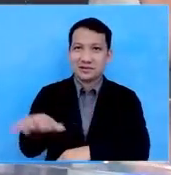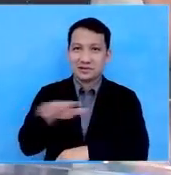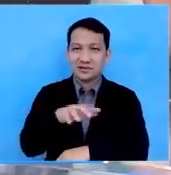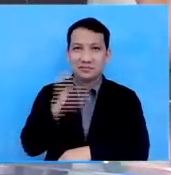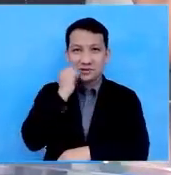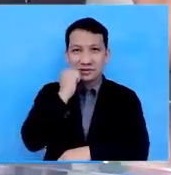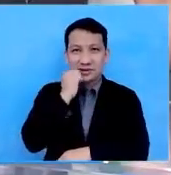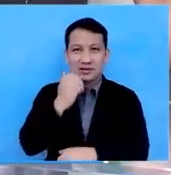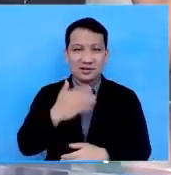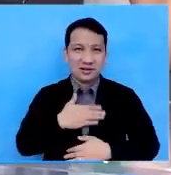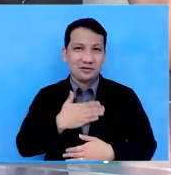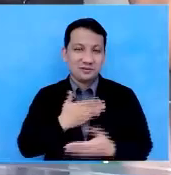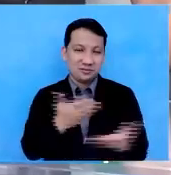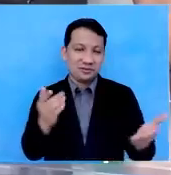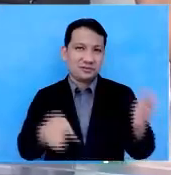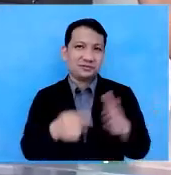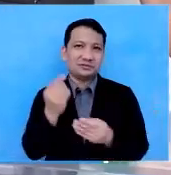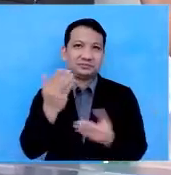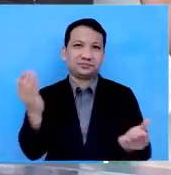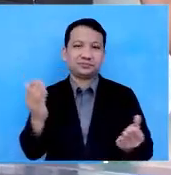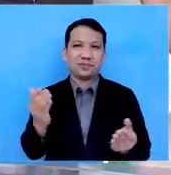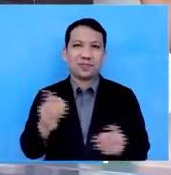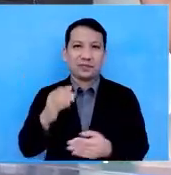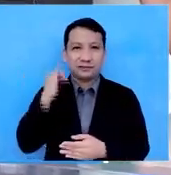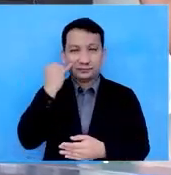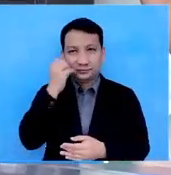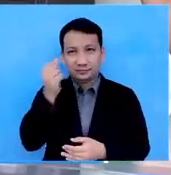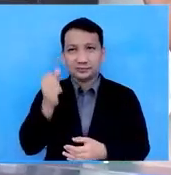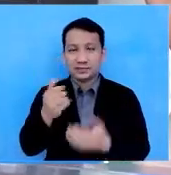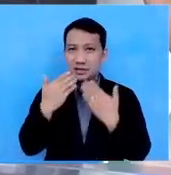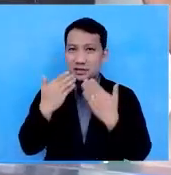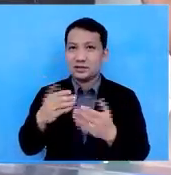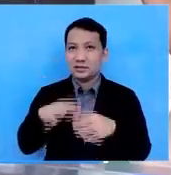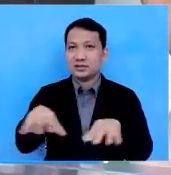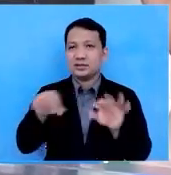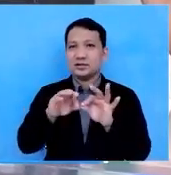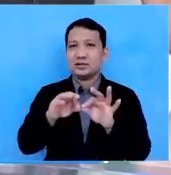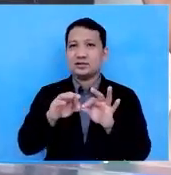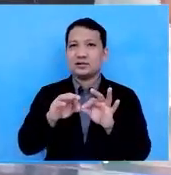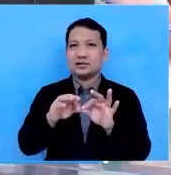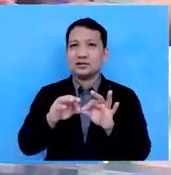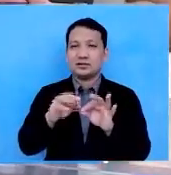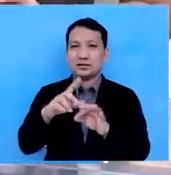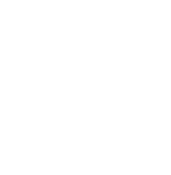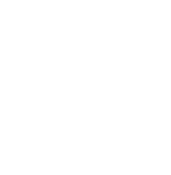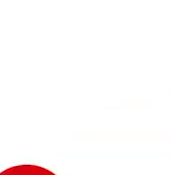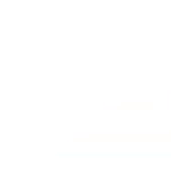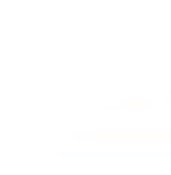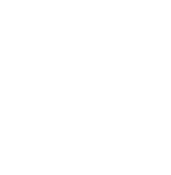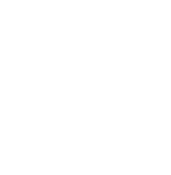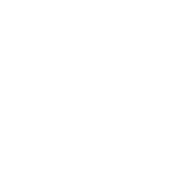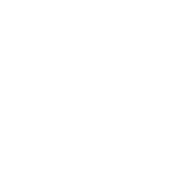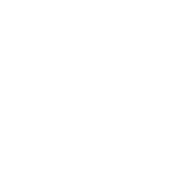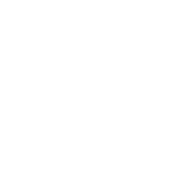pang-araw-araw. Happy birthday once again. Salamat, salamat. Jester De Los Santos, thank you so much to our chef, Prisha Ira Palma.